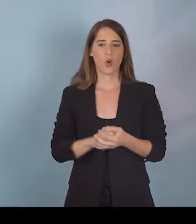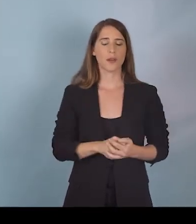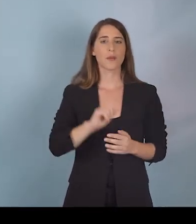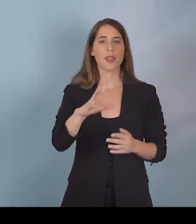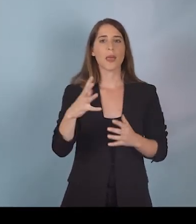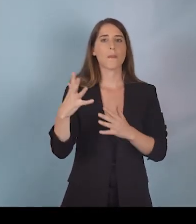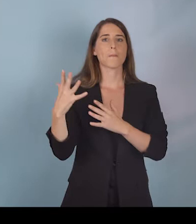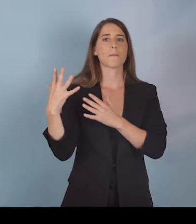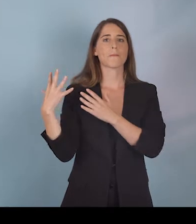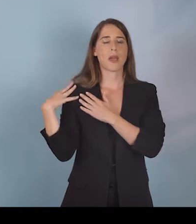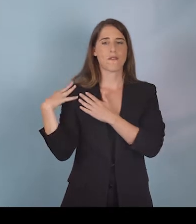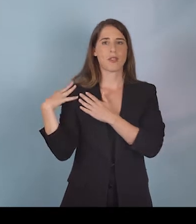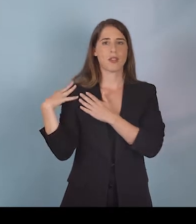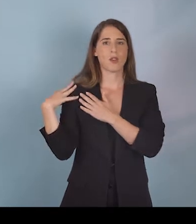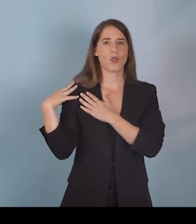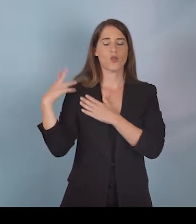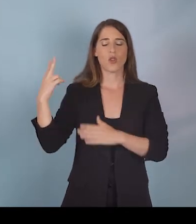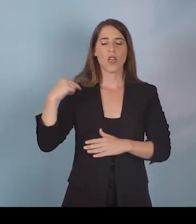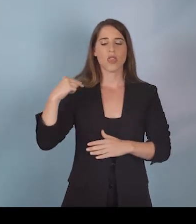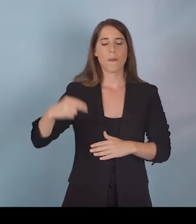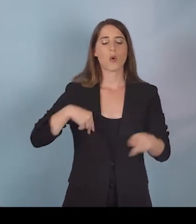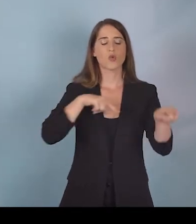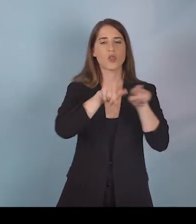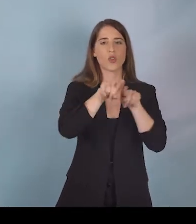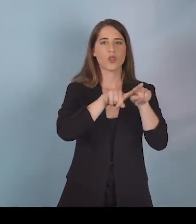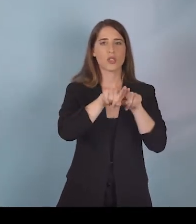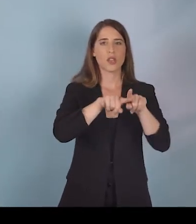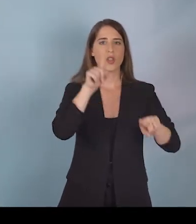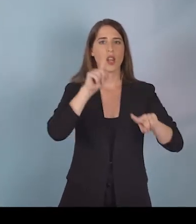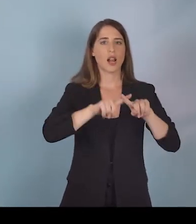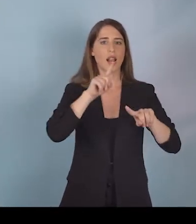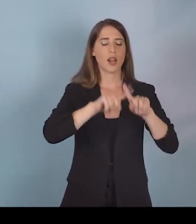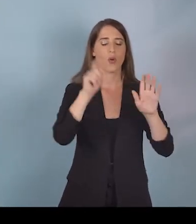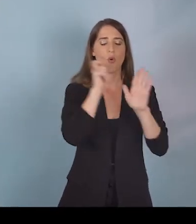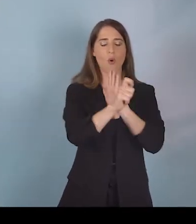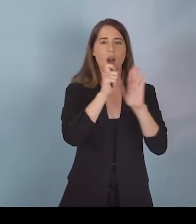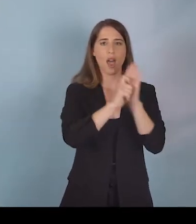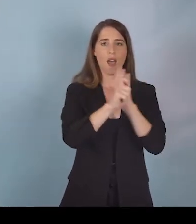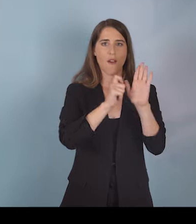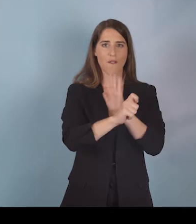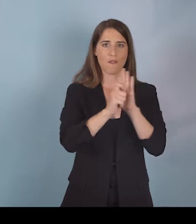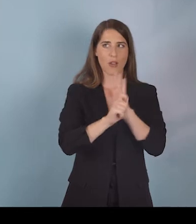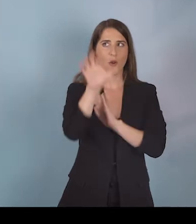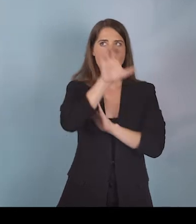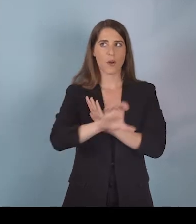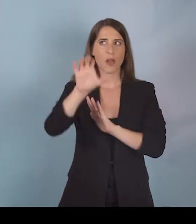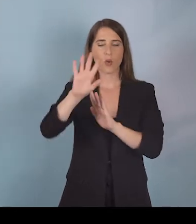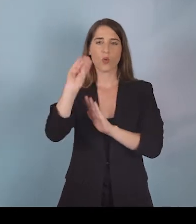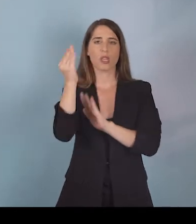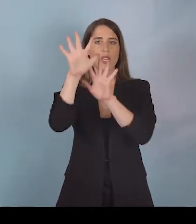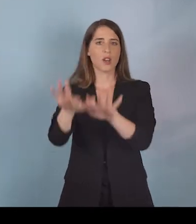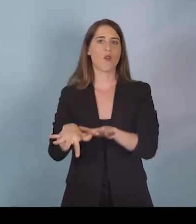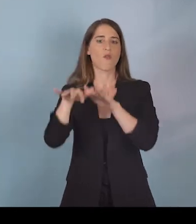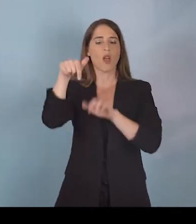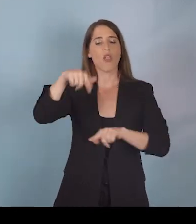Προχωράμε στον υπεύθυνο δημοσίων σχέσεων του Ελληνικού Γραφείου του Ευρωπαϊκού Κοινοβουλίου στην Ελλάδα, τον κύριο Χάρη